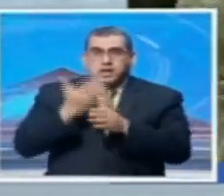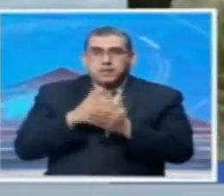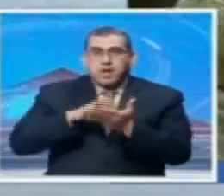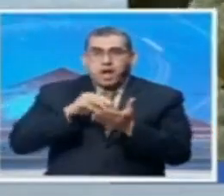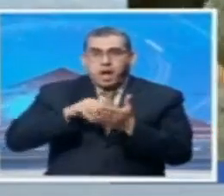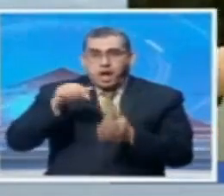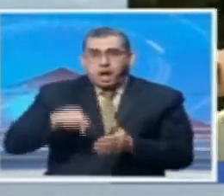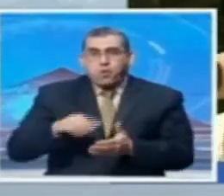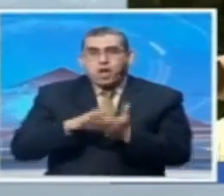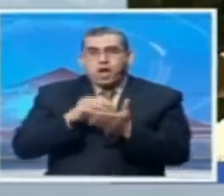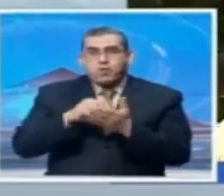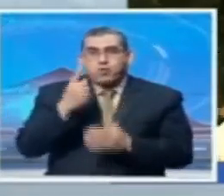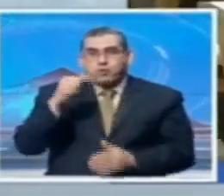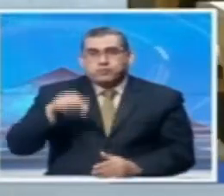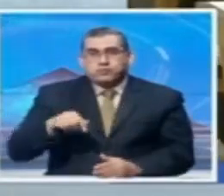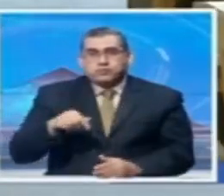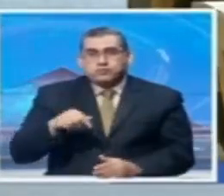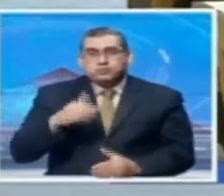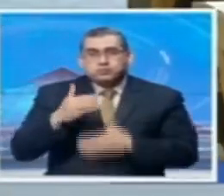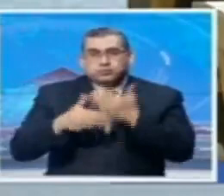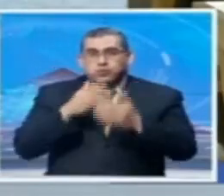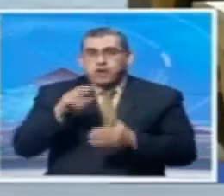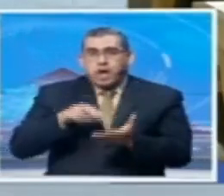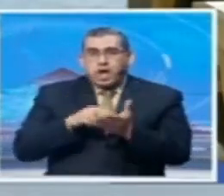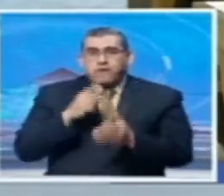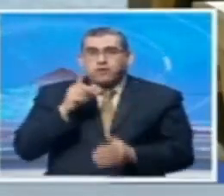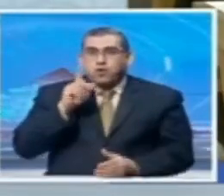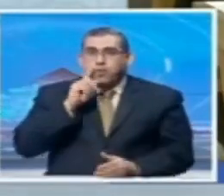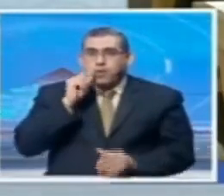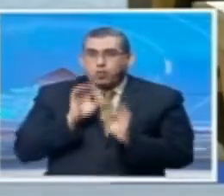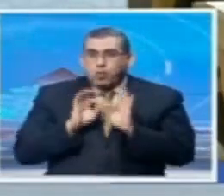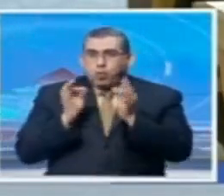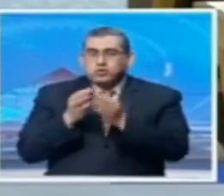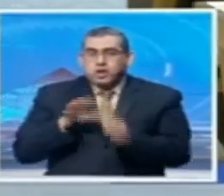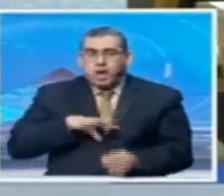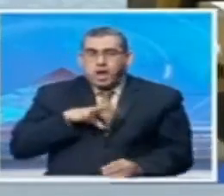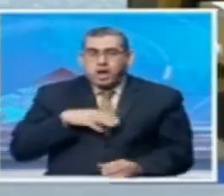اول يوم. وكان تخوف اولياء الامور عامه بشكل عام